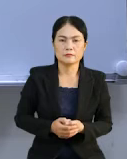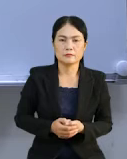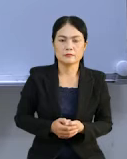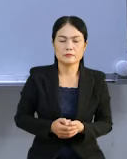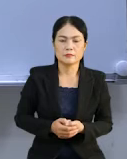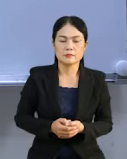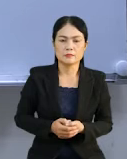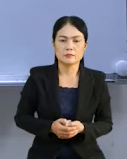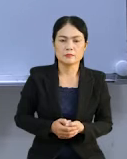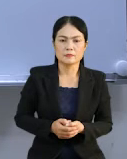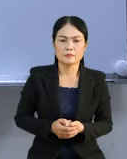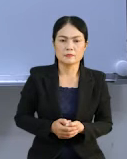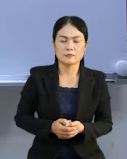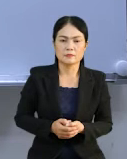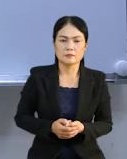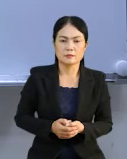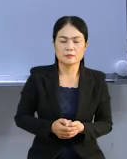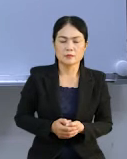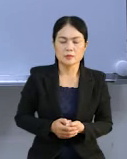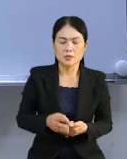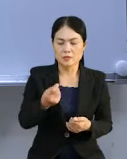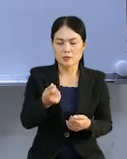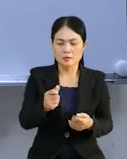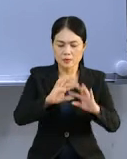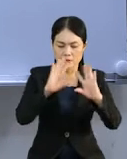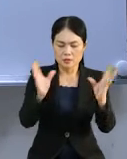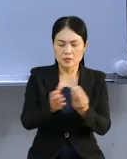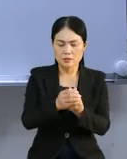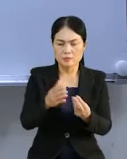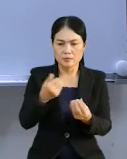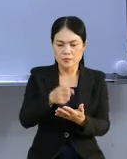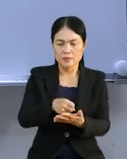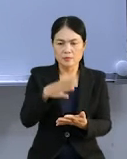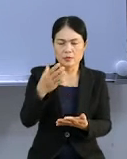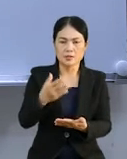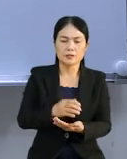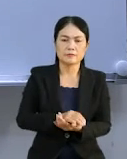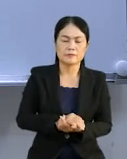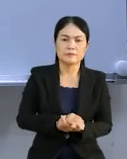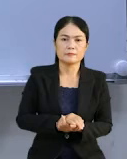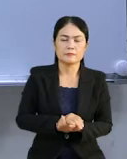chà đội nít ấy kê gốt prạ xà rộng miền đầm lấy